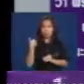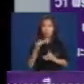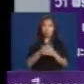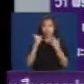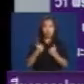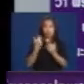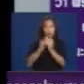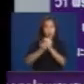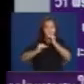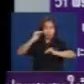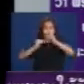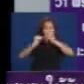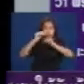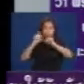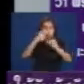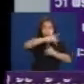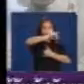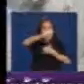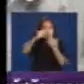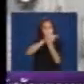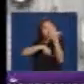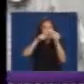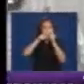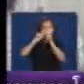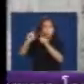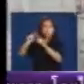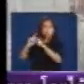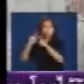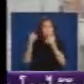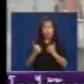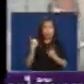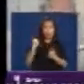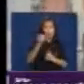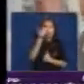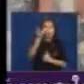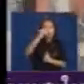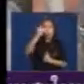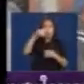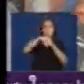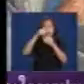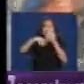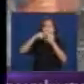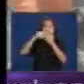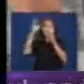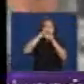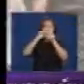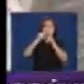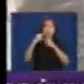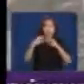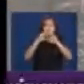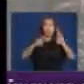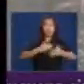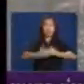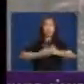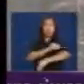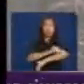ราคาต่อรองในแต่ละพื้นที่จะแตกต่างกันโต๊ะรับพนันทายผลการเลือกตั้งส่วนใหญ่จะแฝงตัวโดยการเปิดร้านขายของชำบังหน้าเ